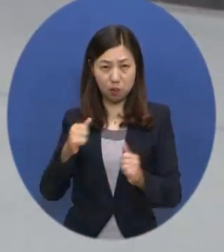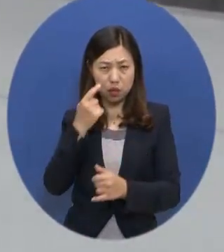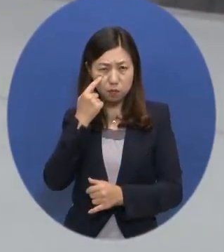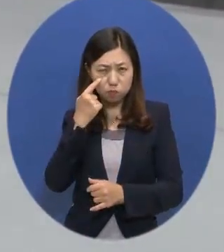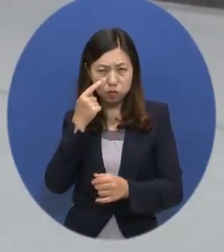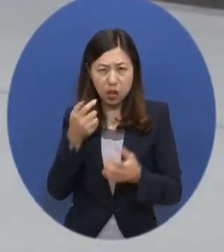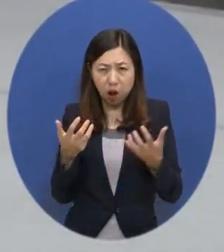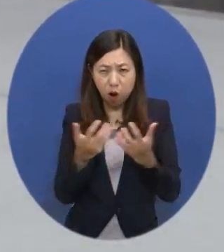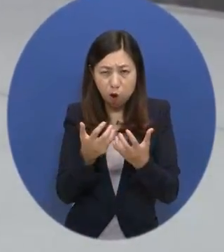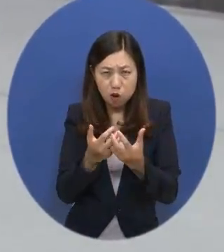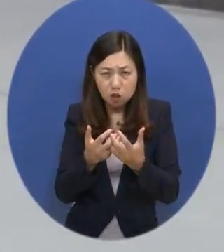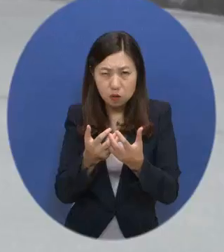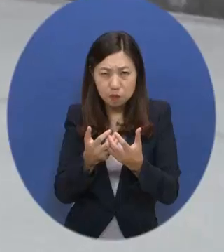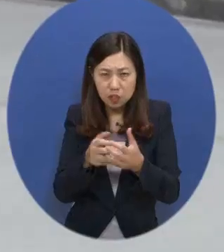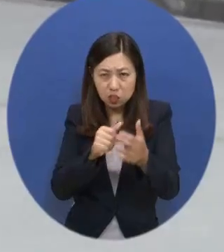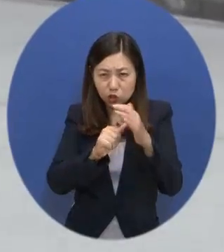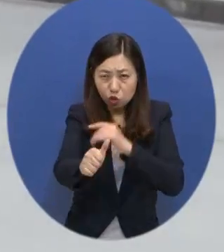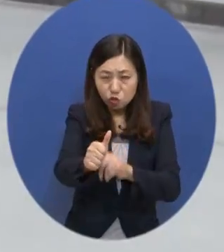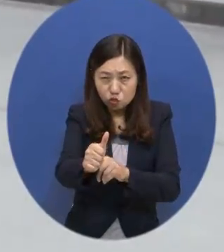선수, 그리고 스톤뿐.